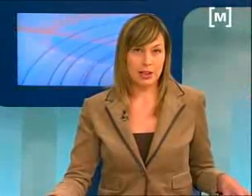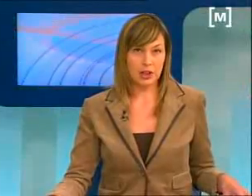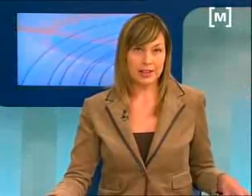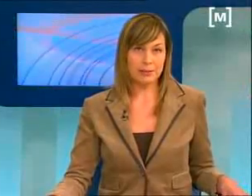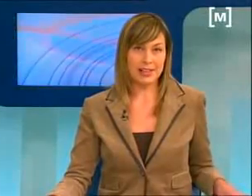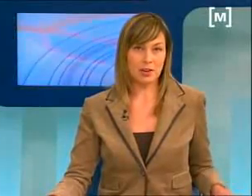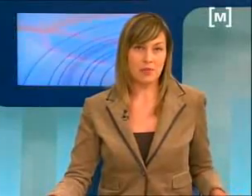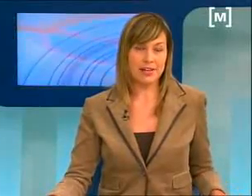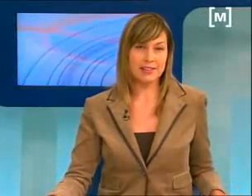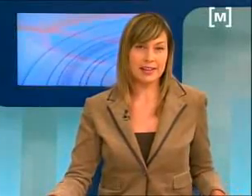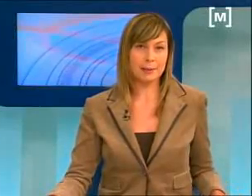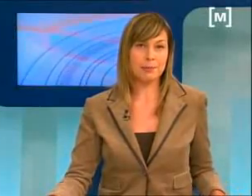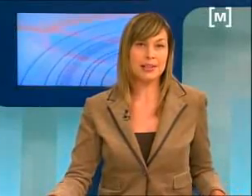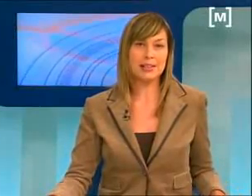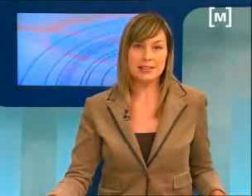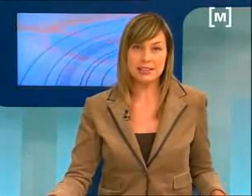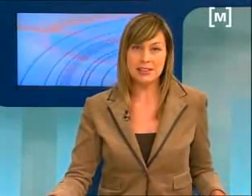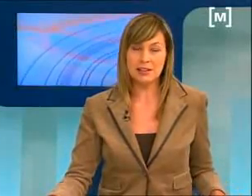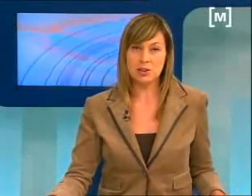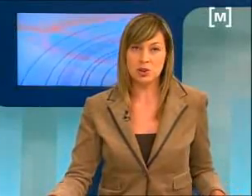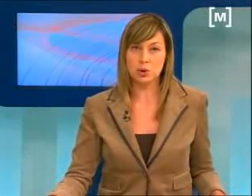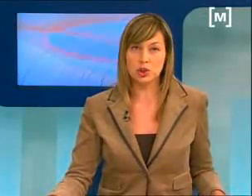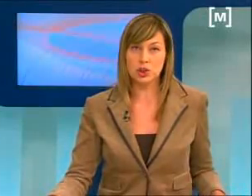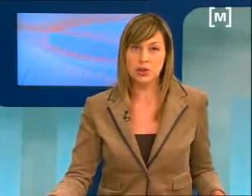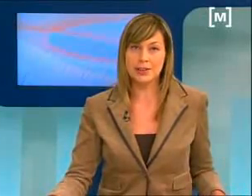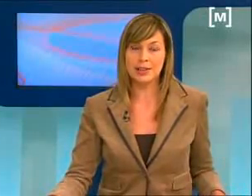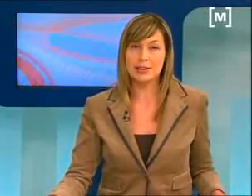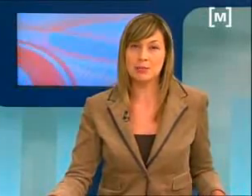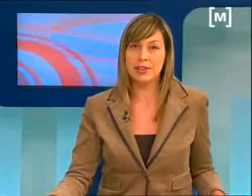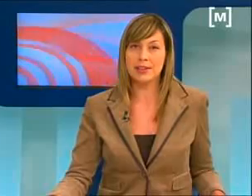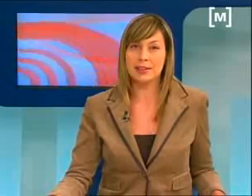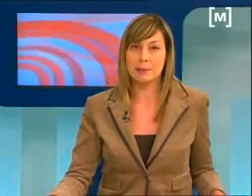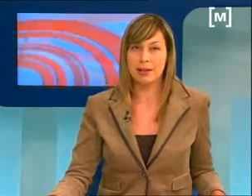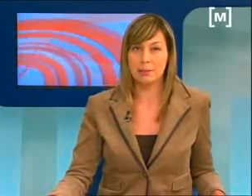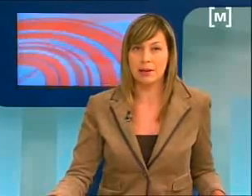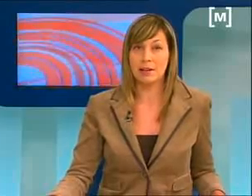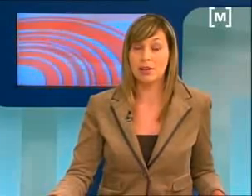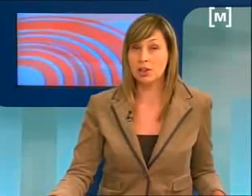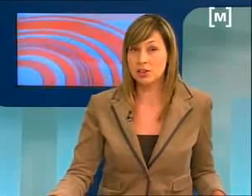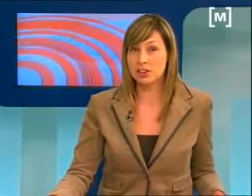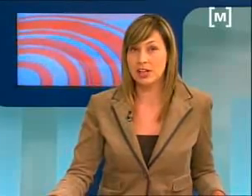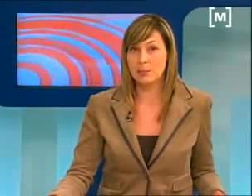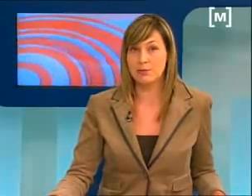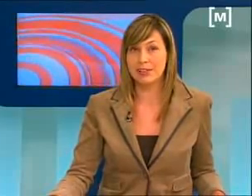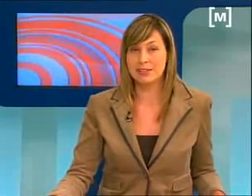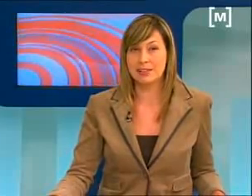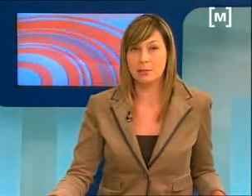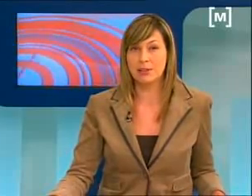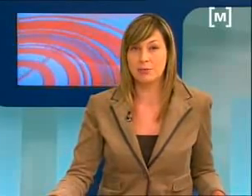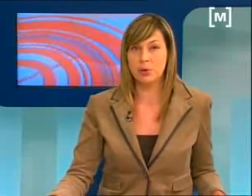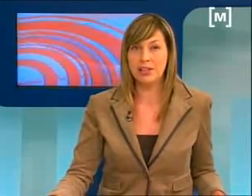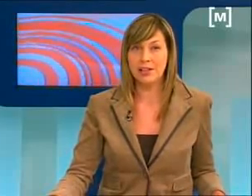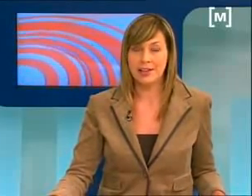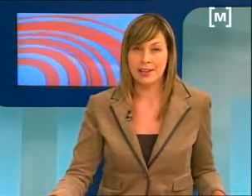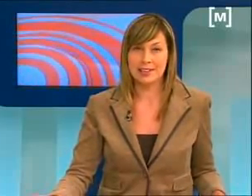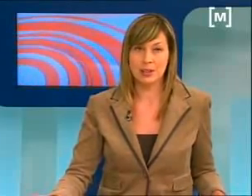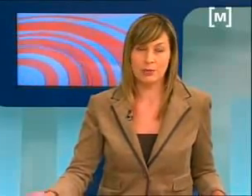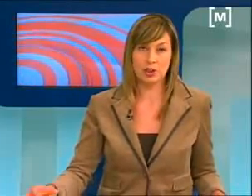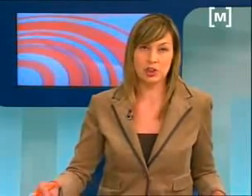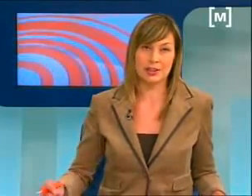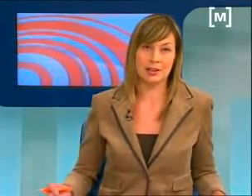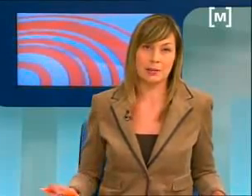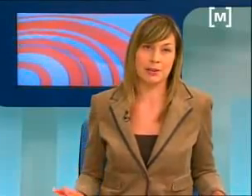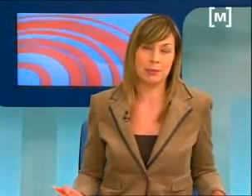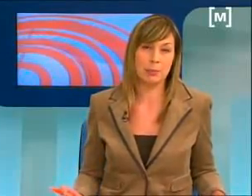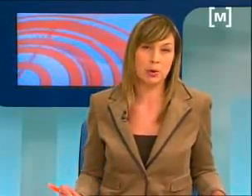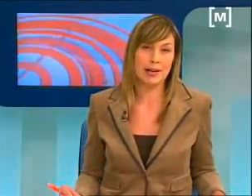I el Consell de Mallorca demanarà al govern que paralitzi la construcció del tramvia de Palma. L'acord s'ha aprovat en el ple d'avui gràcies als